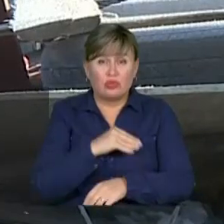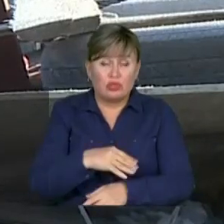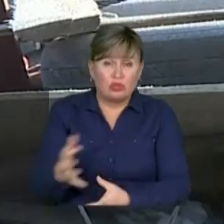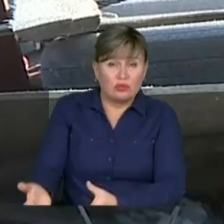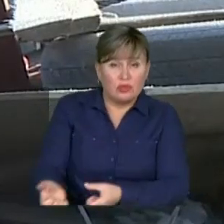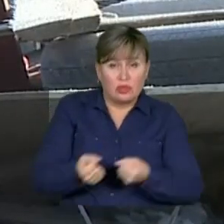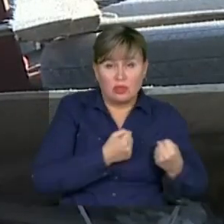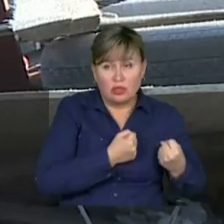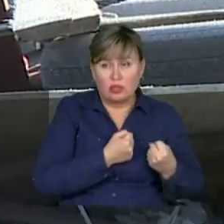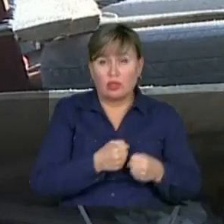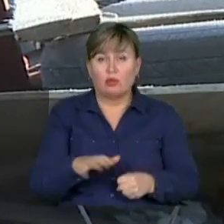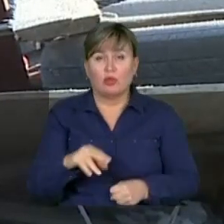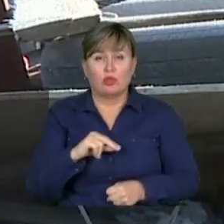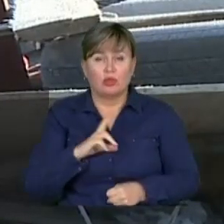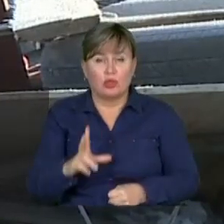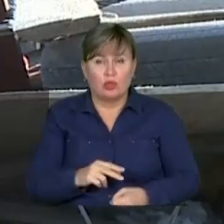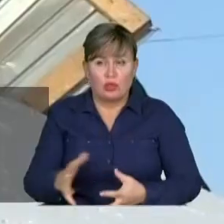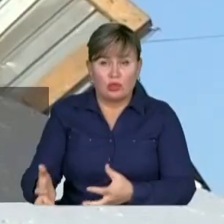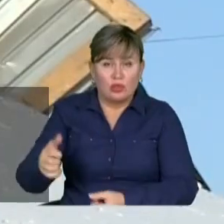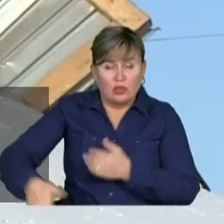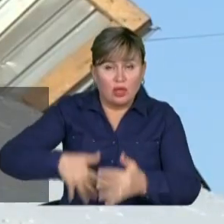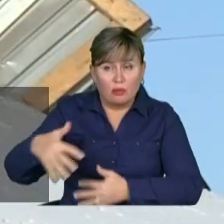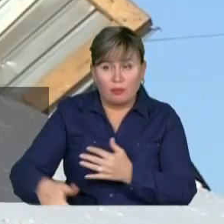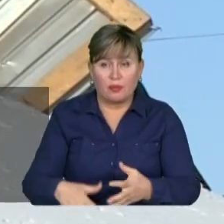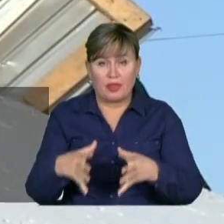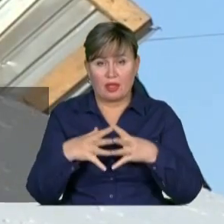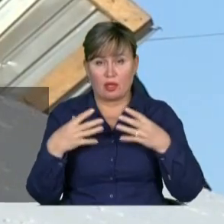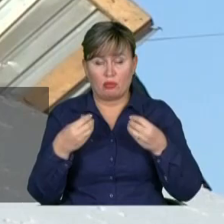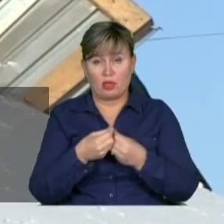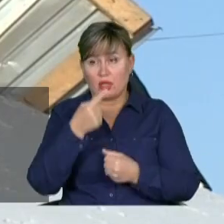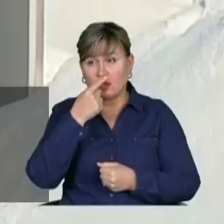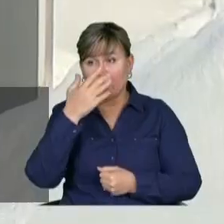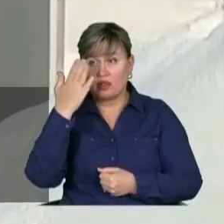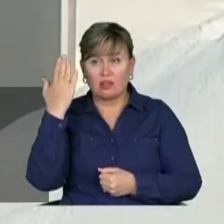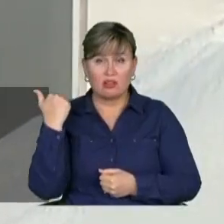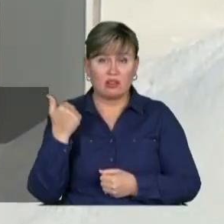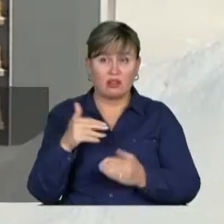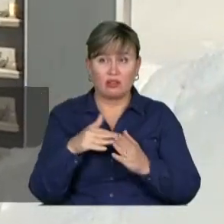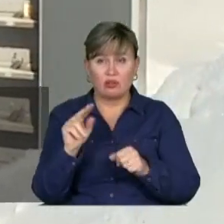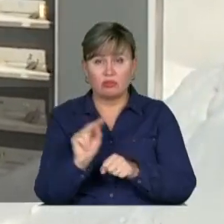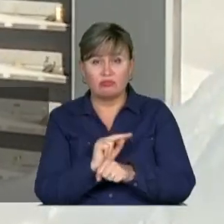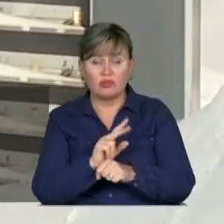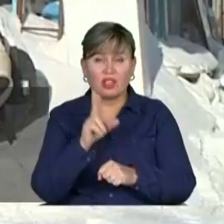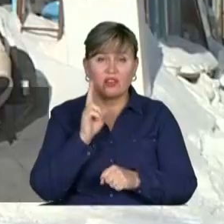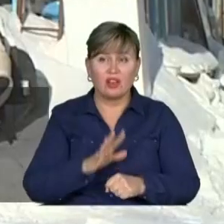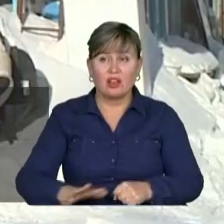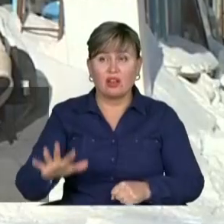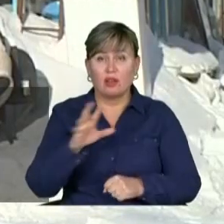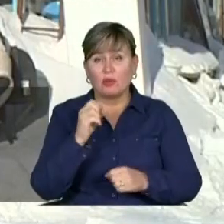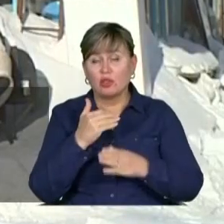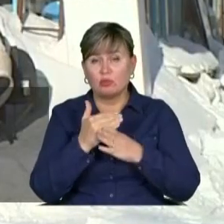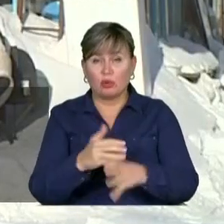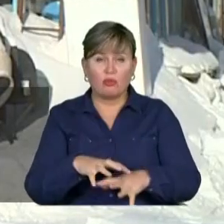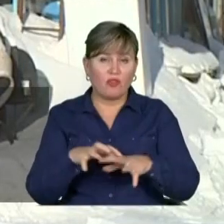вытащил, потом дочку давай откапывать. Семья Кириковых совсем недавно расширила и отремонтировала квартиру. Без помощи